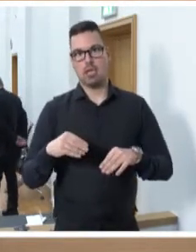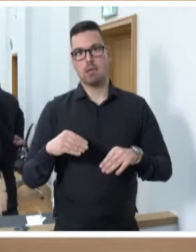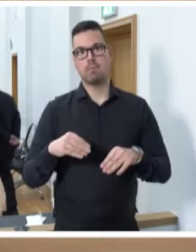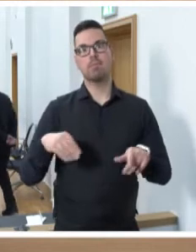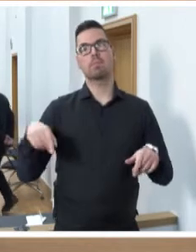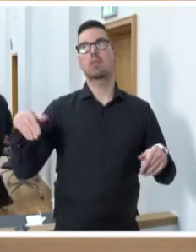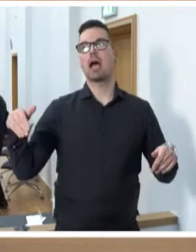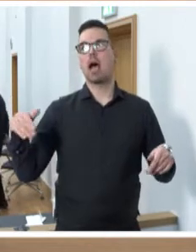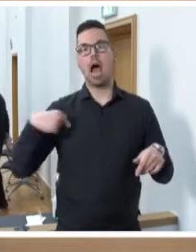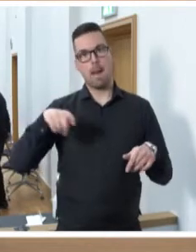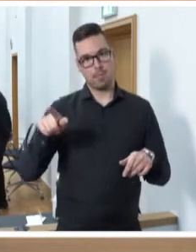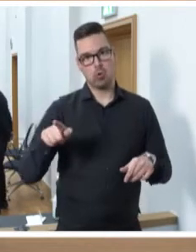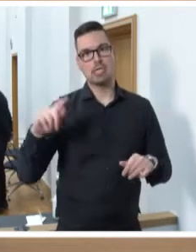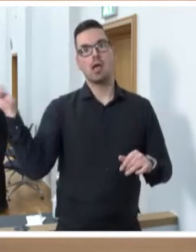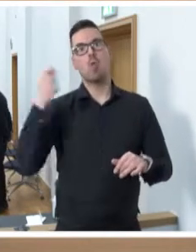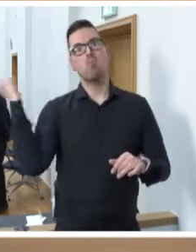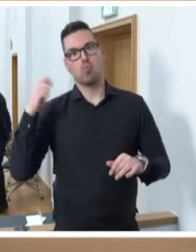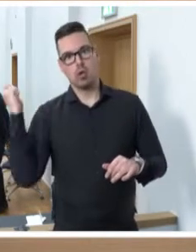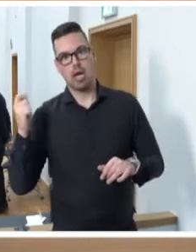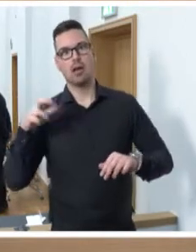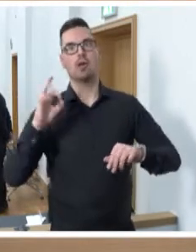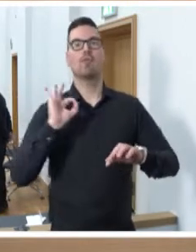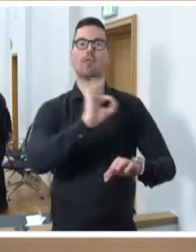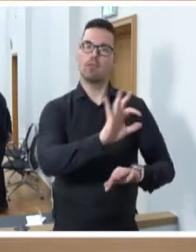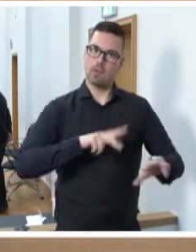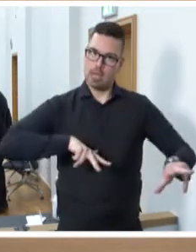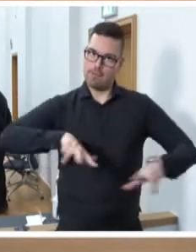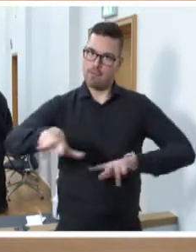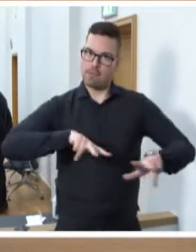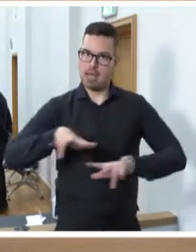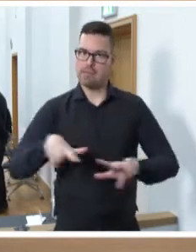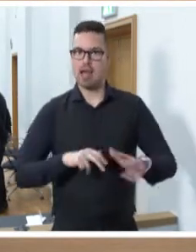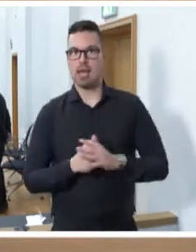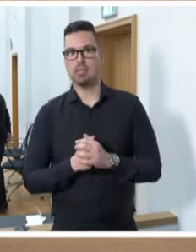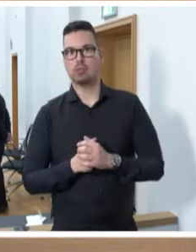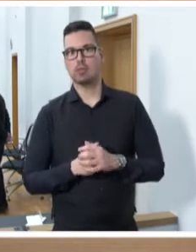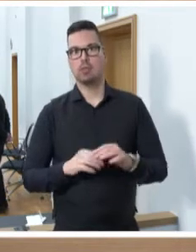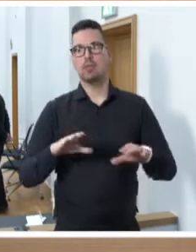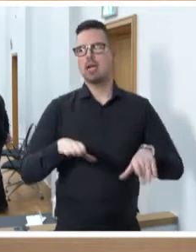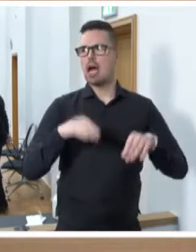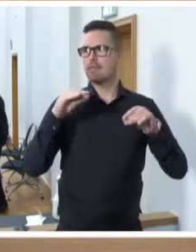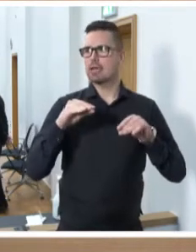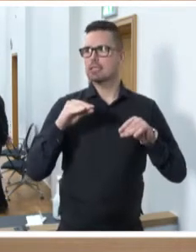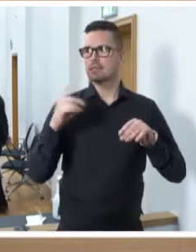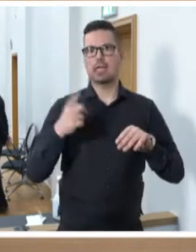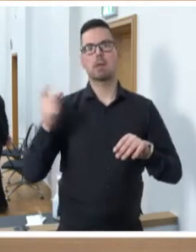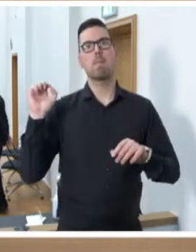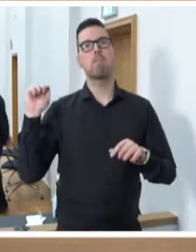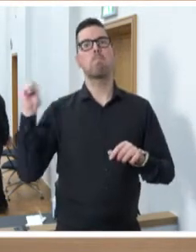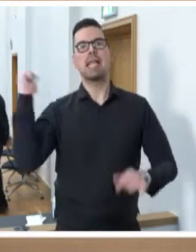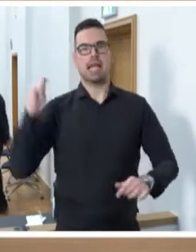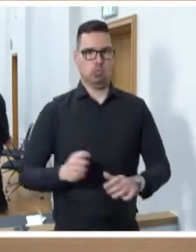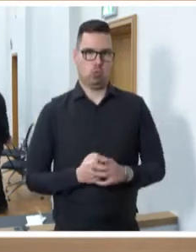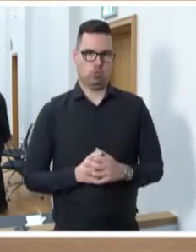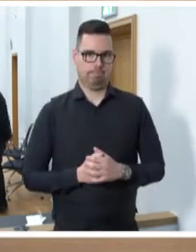Müller beantragt, um ein Ermittlungsverfahren wegen des Anfangsverdachts der Beleidigung einleiten